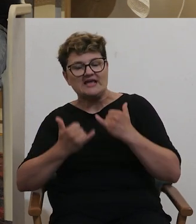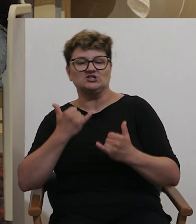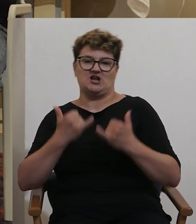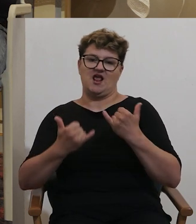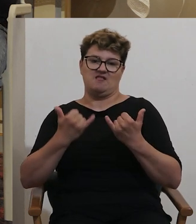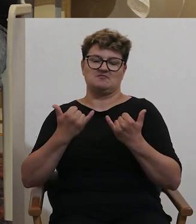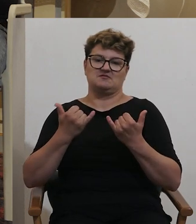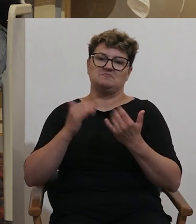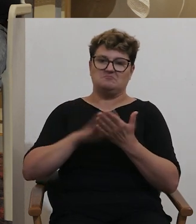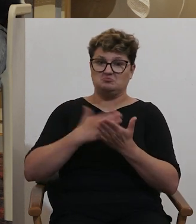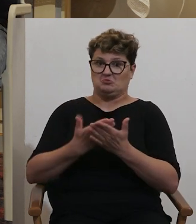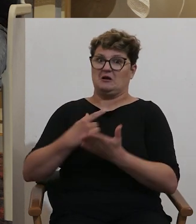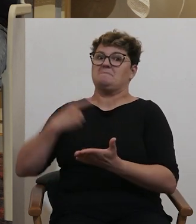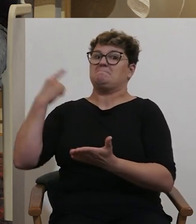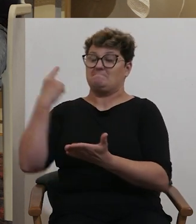w razie powodzenia